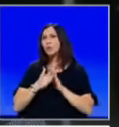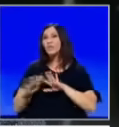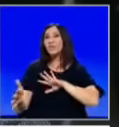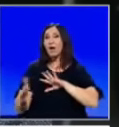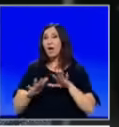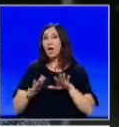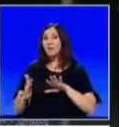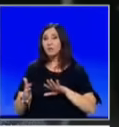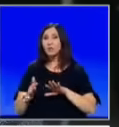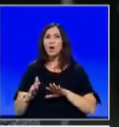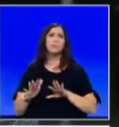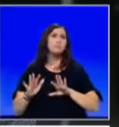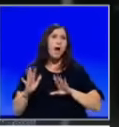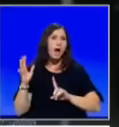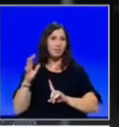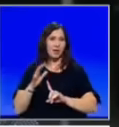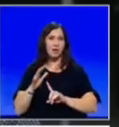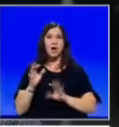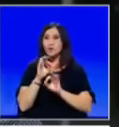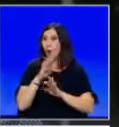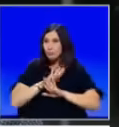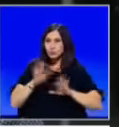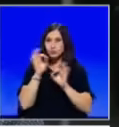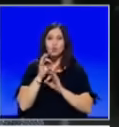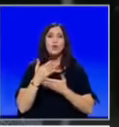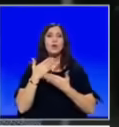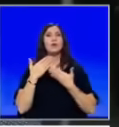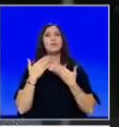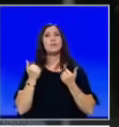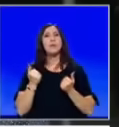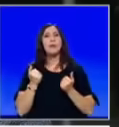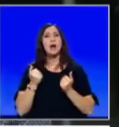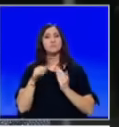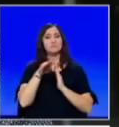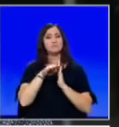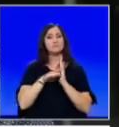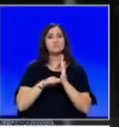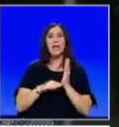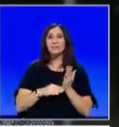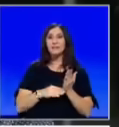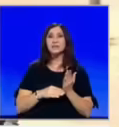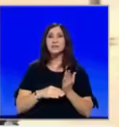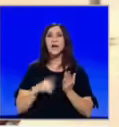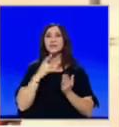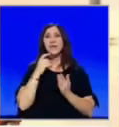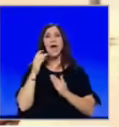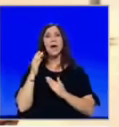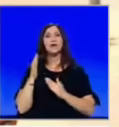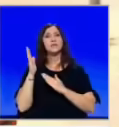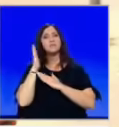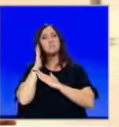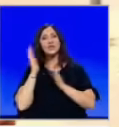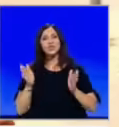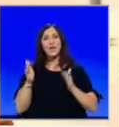евентуално някаква атака. Но никой, абсолютно никой не разполага с статистика за спящите, за спящите клетки.